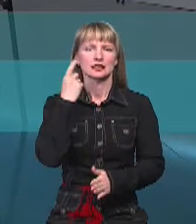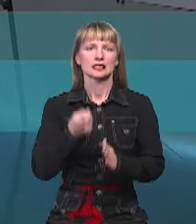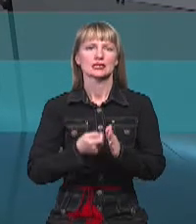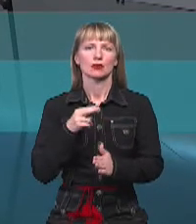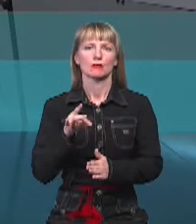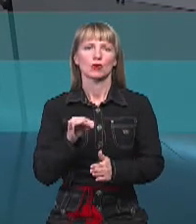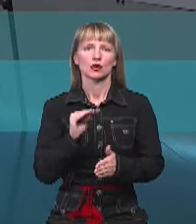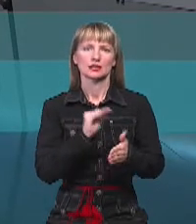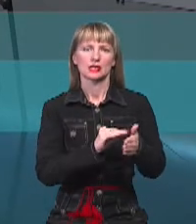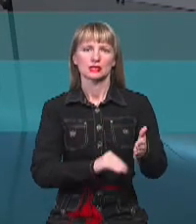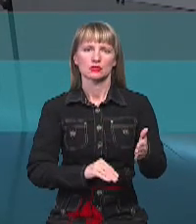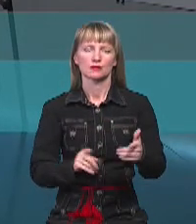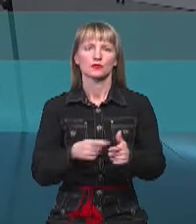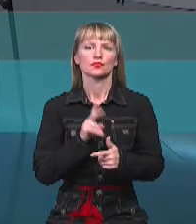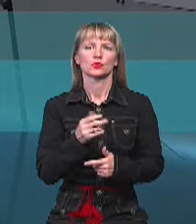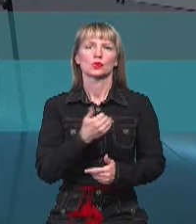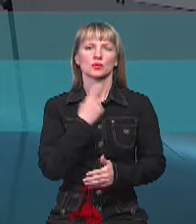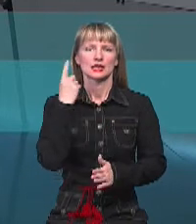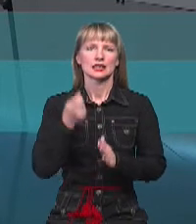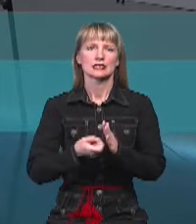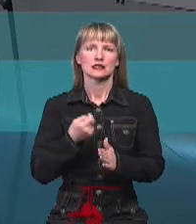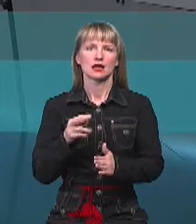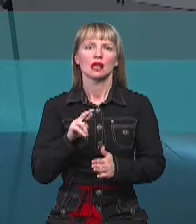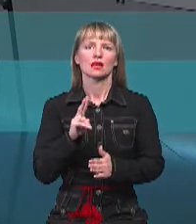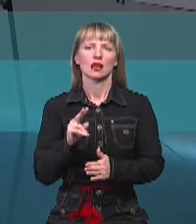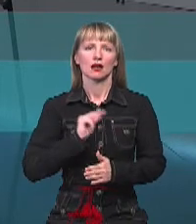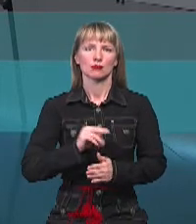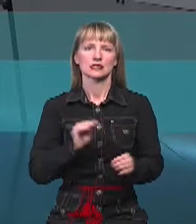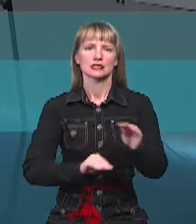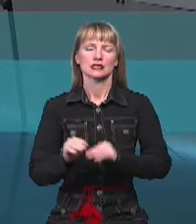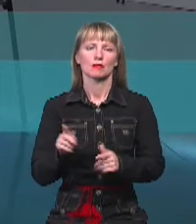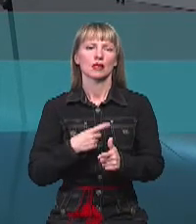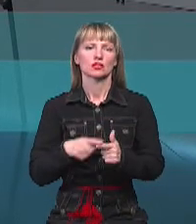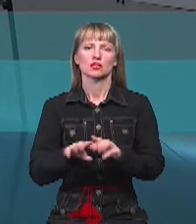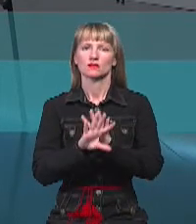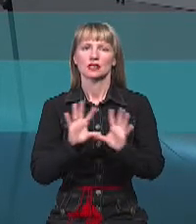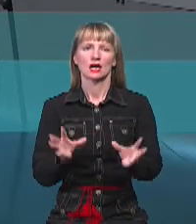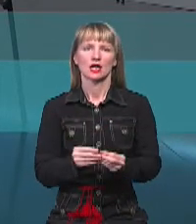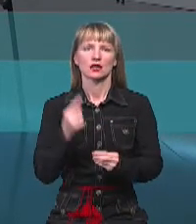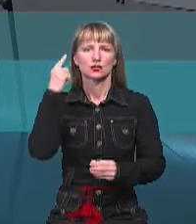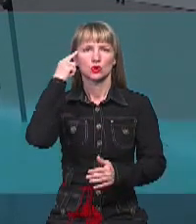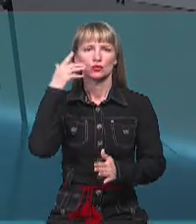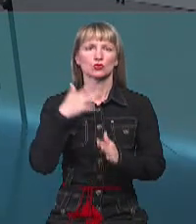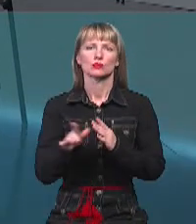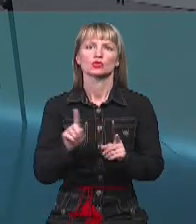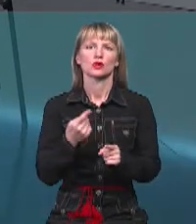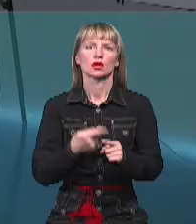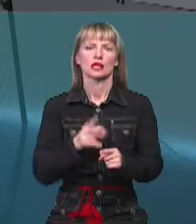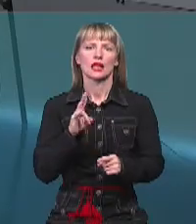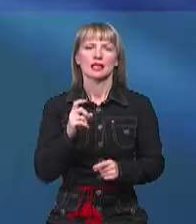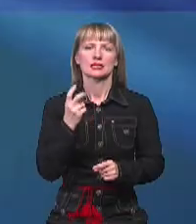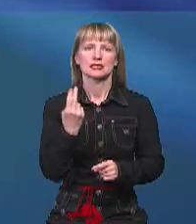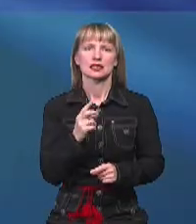про статистику, чи хтось хоче дізнатися, як діє система, чи взагалі зрозуміти, що таке